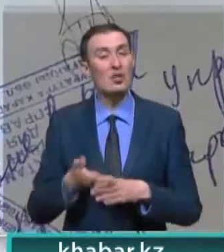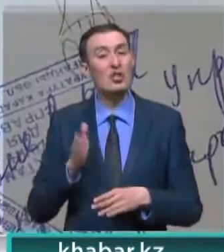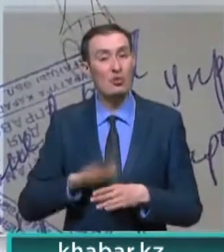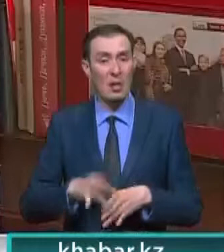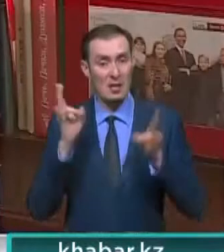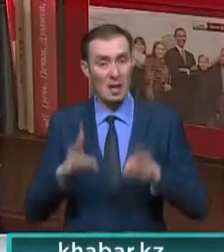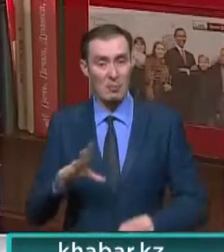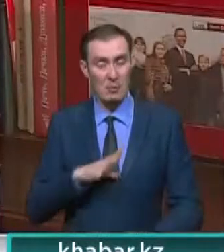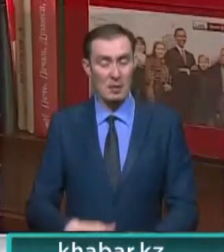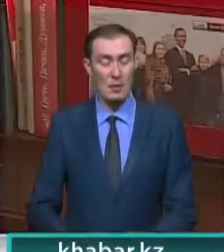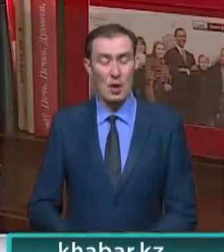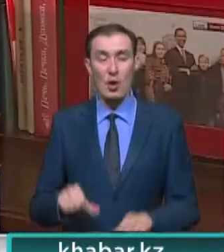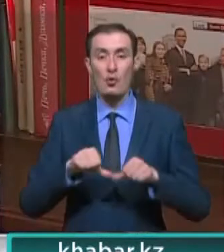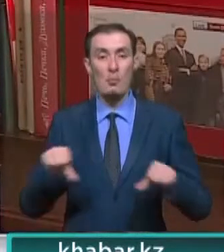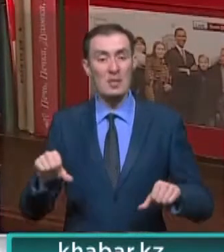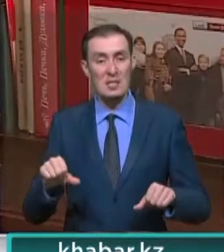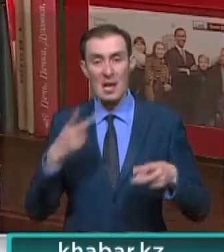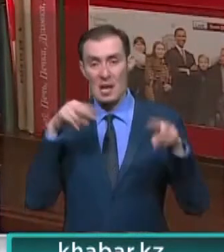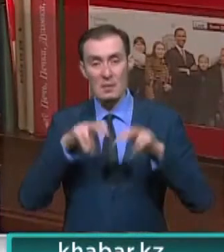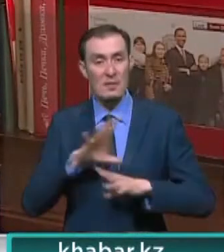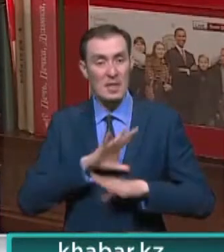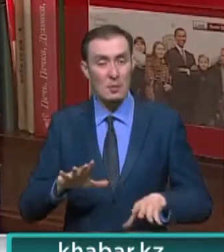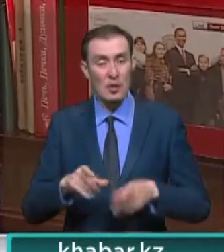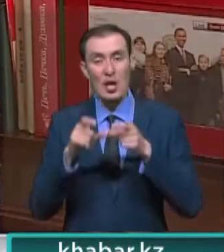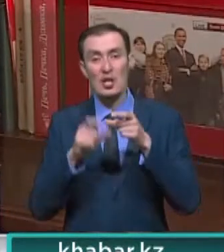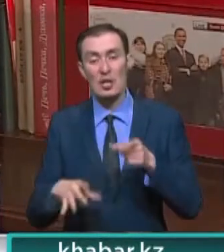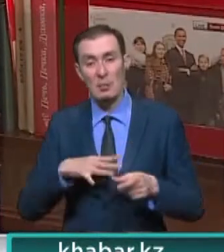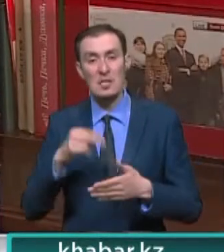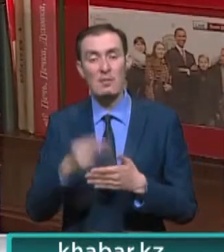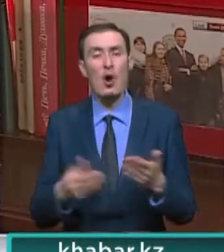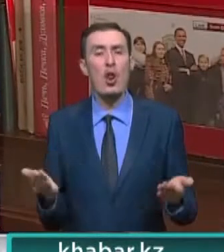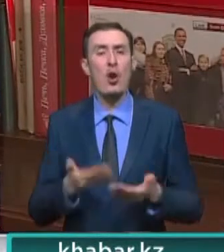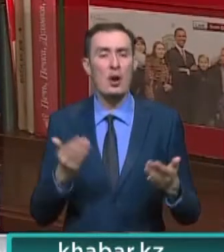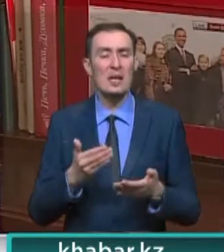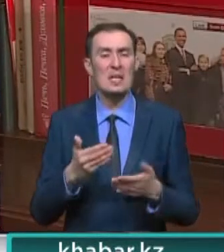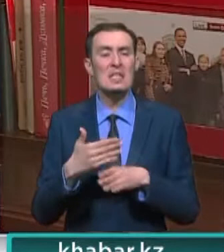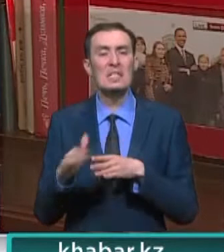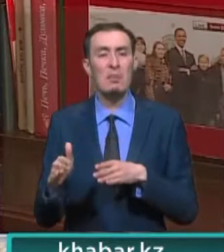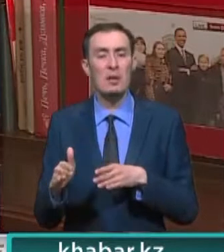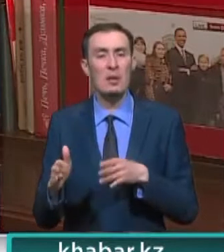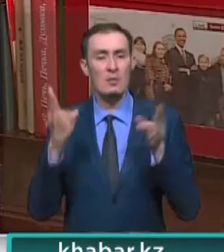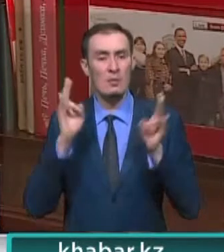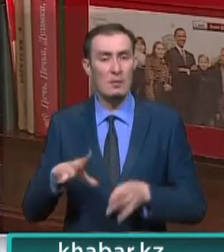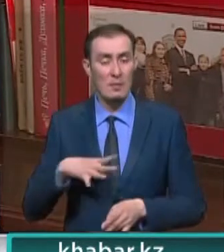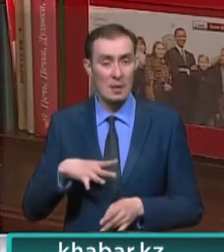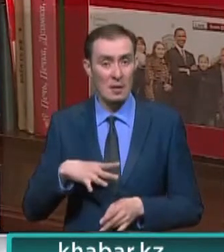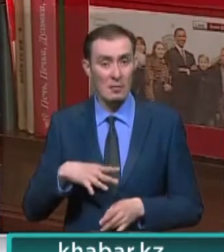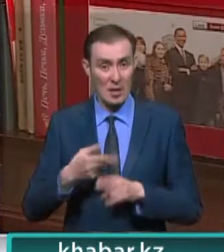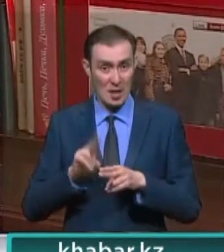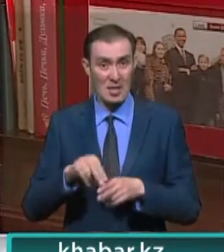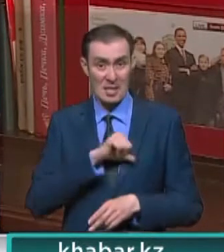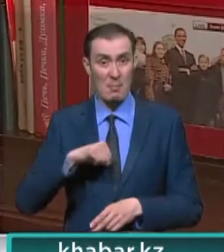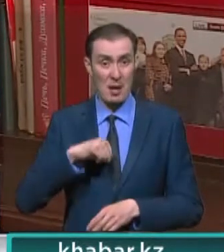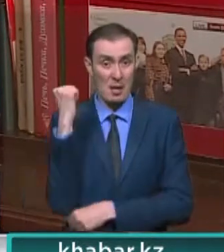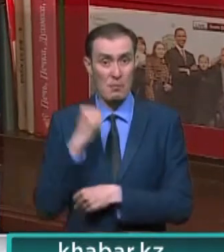тяжелую. Комиссия не расследовалась, так как шахта приобрела справку о легкой степени. Сама шахта